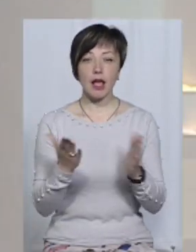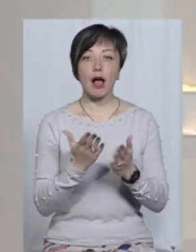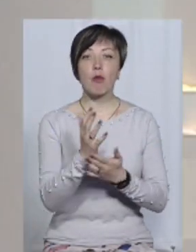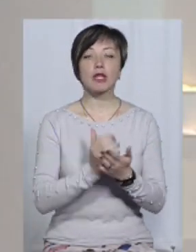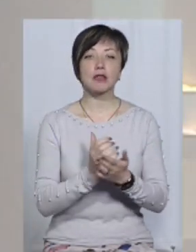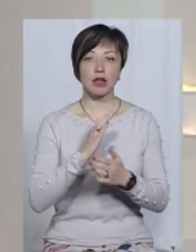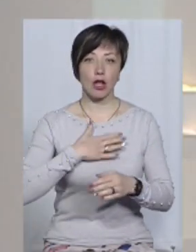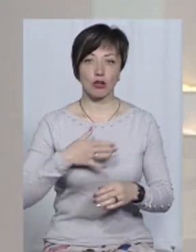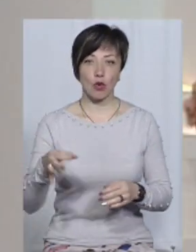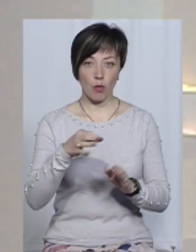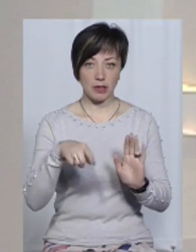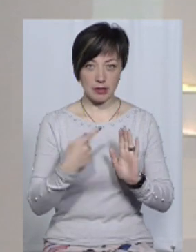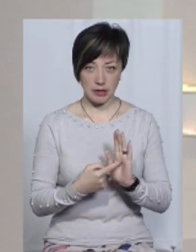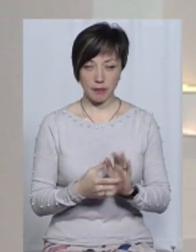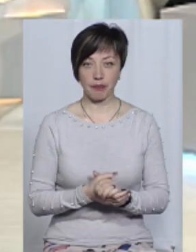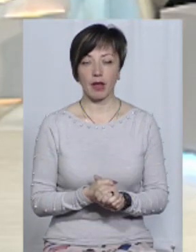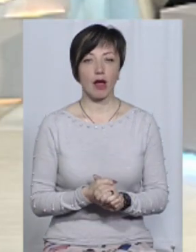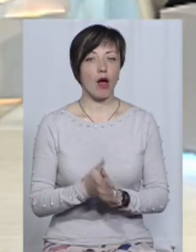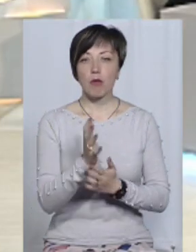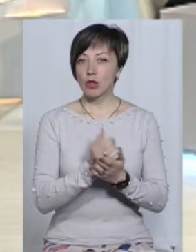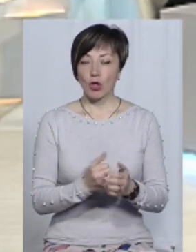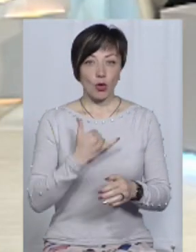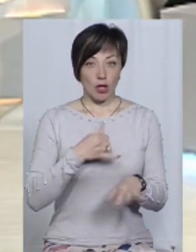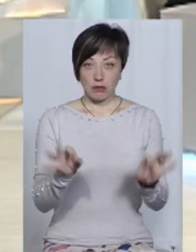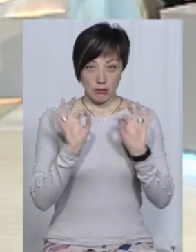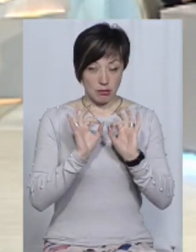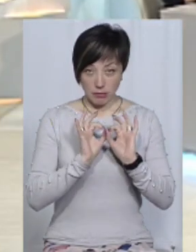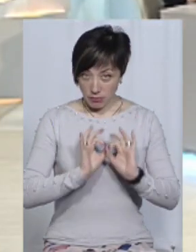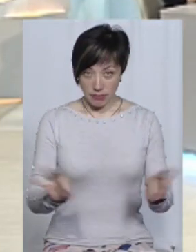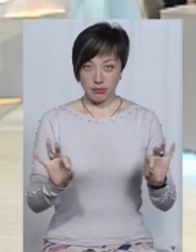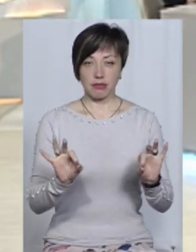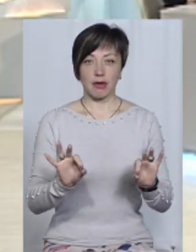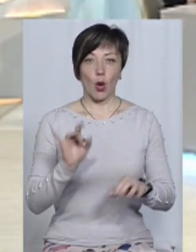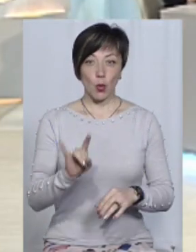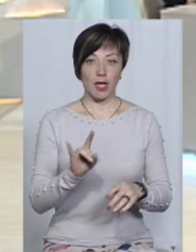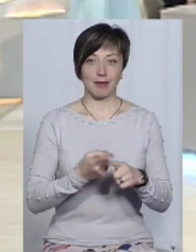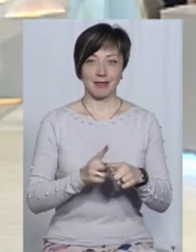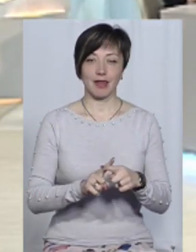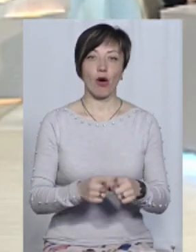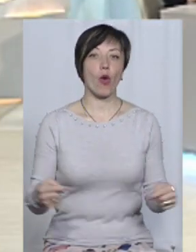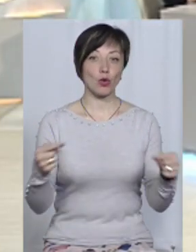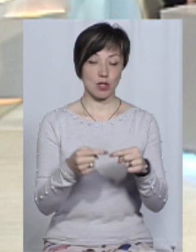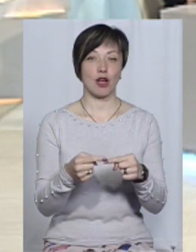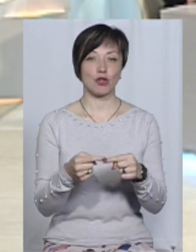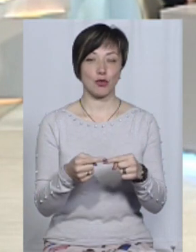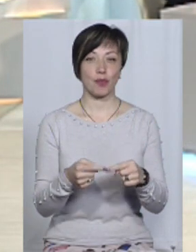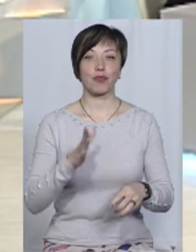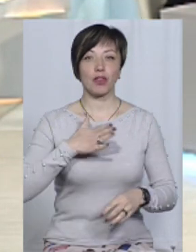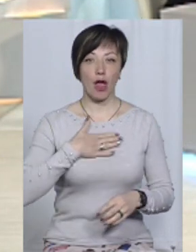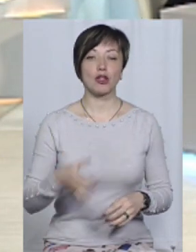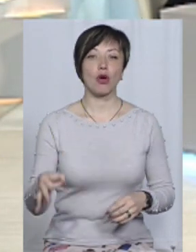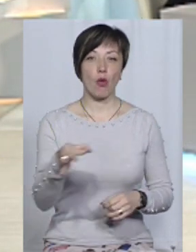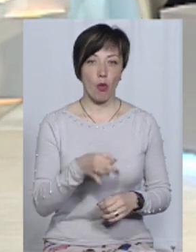який потенціал у нашої області? Да, ну, потенціал у нас дуже крутий, я зразу, я не раз вже повторював, що однозначно,